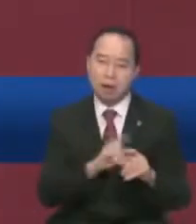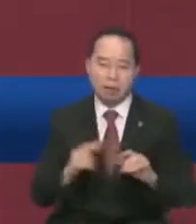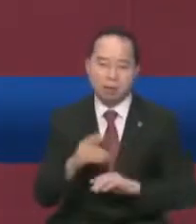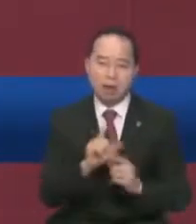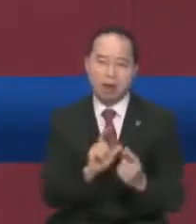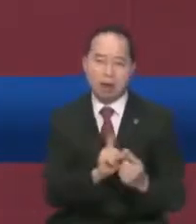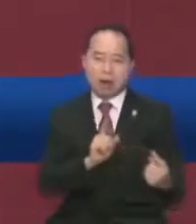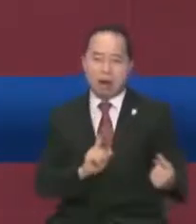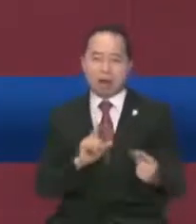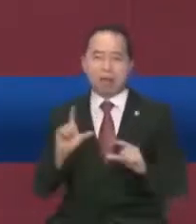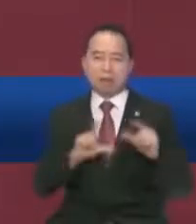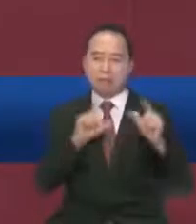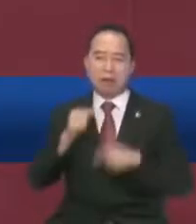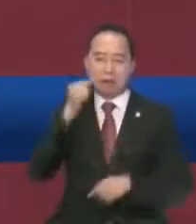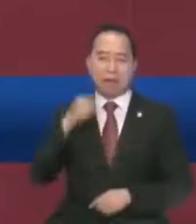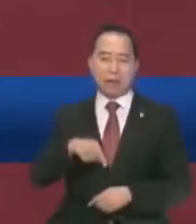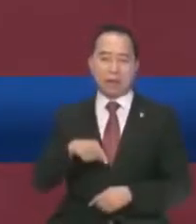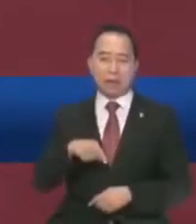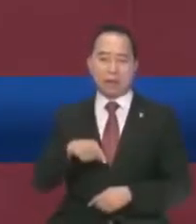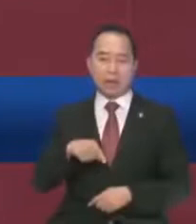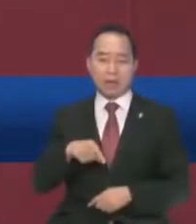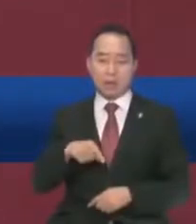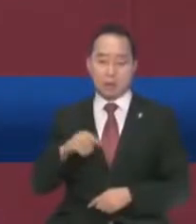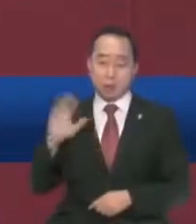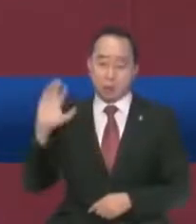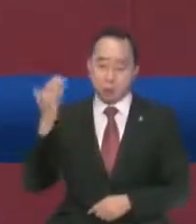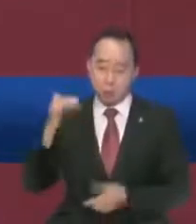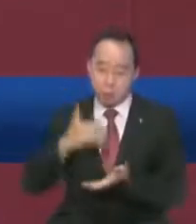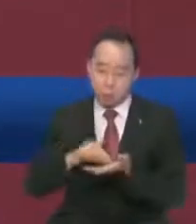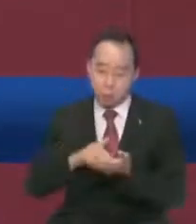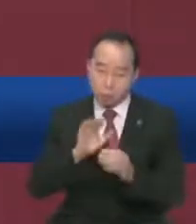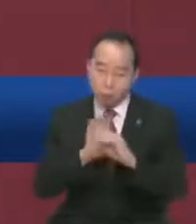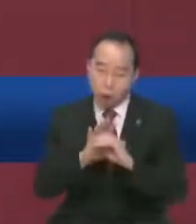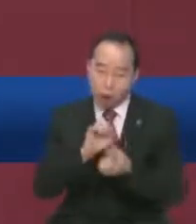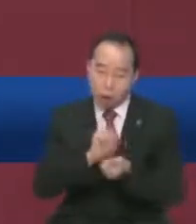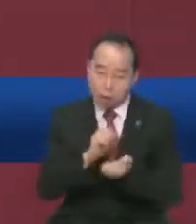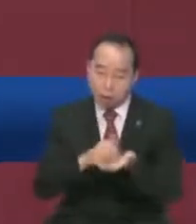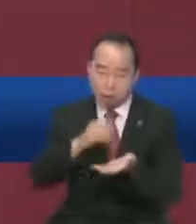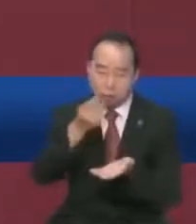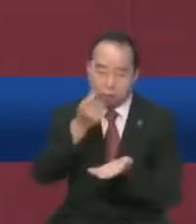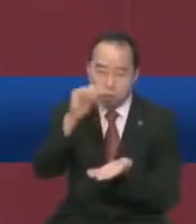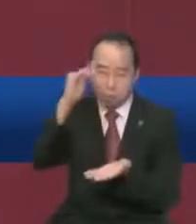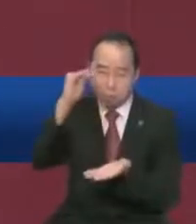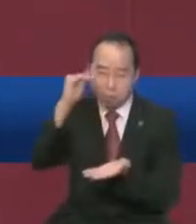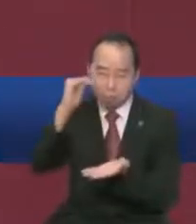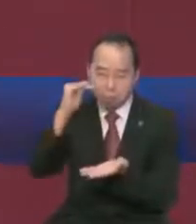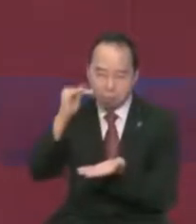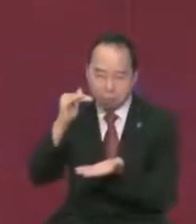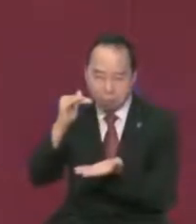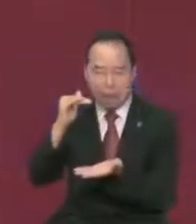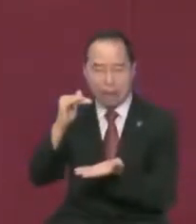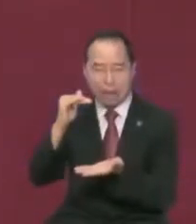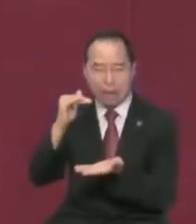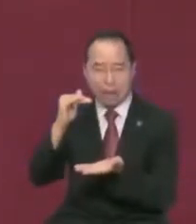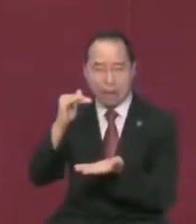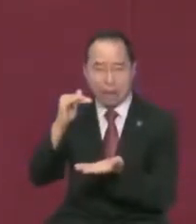요즘 확진자 증가세는 조금 꺾였습니다. 그러나 방심할 수 없습니다.